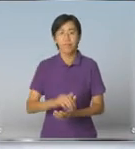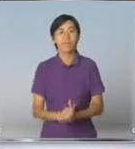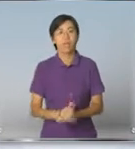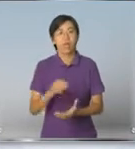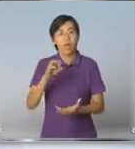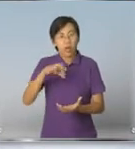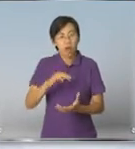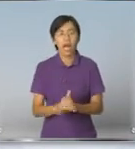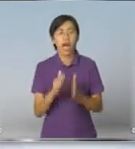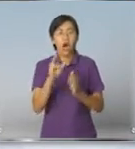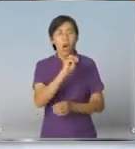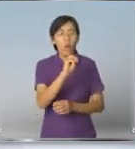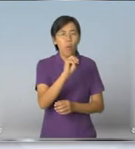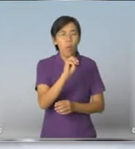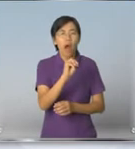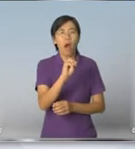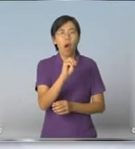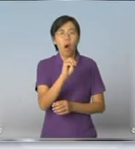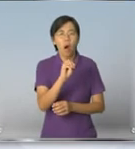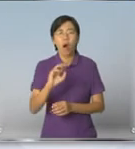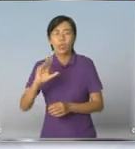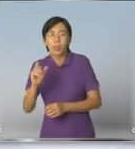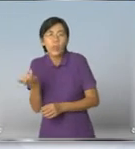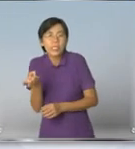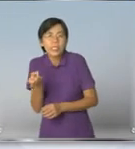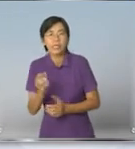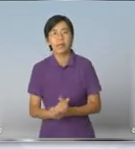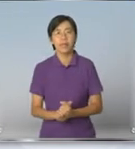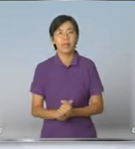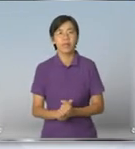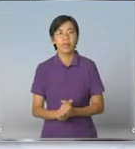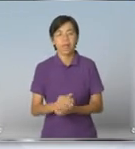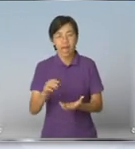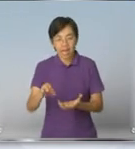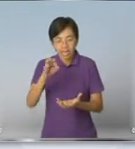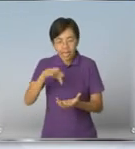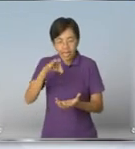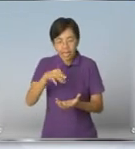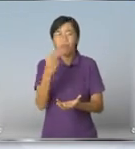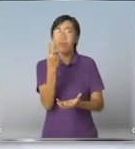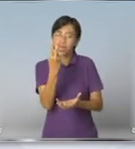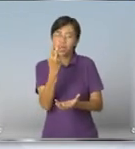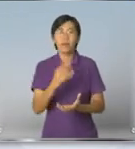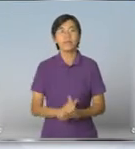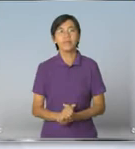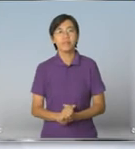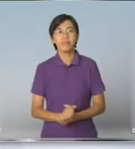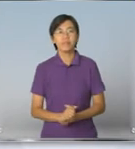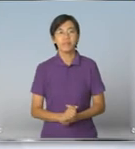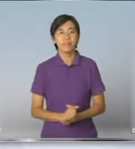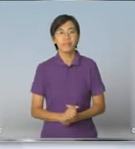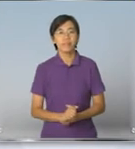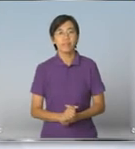ว่าสีชมพูค่ะ อันนี้ประมาณ2หยดใช่ไหมฮะ ประมาณ2หยด ครับผม แล้วก็ดูว่